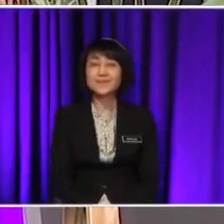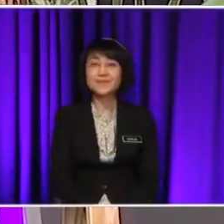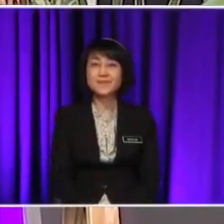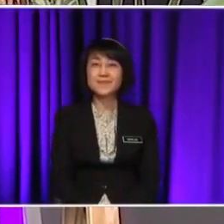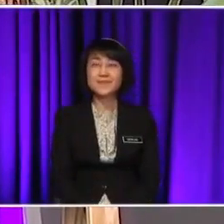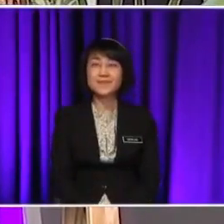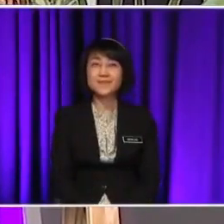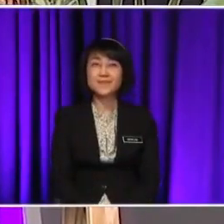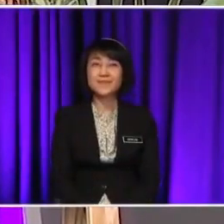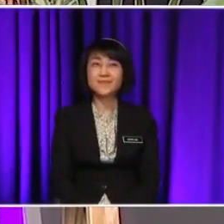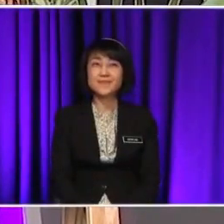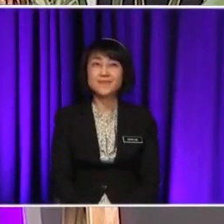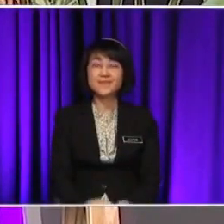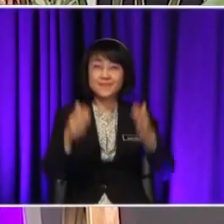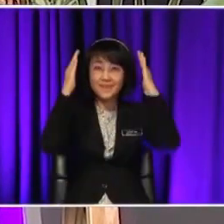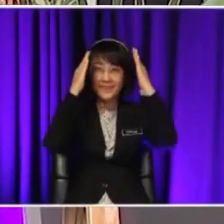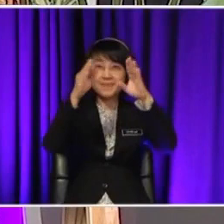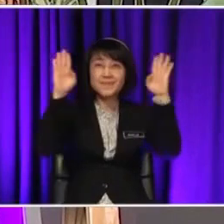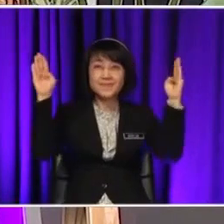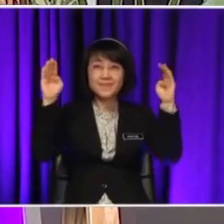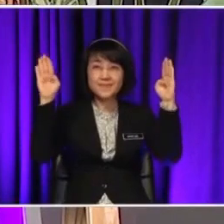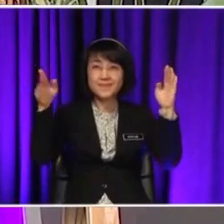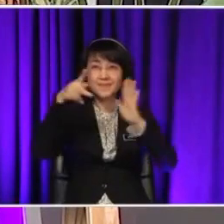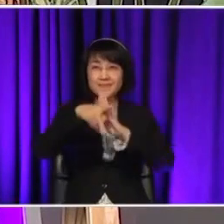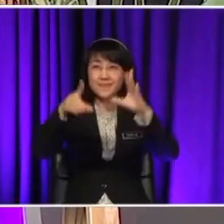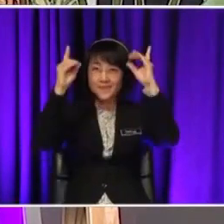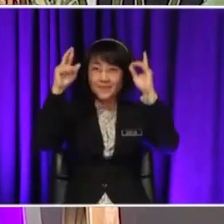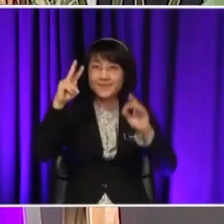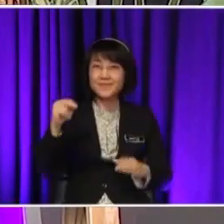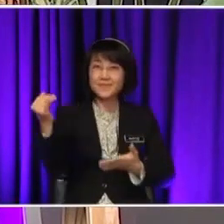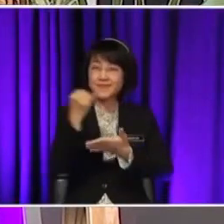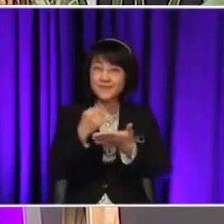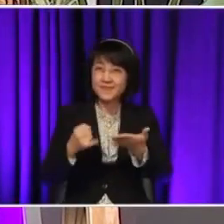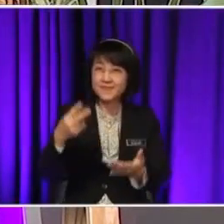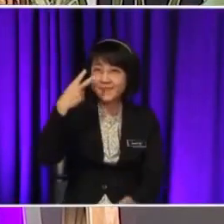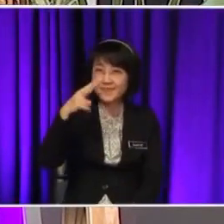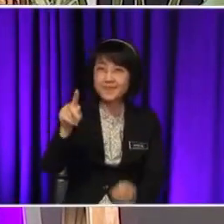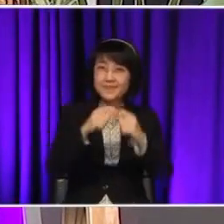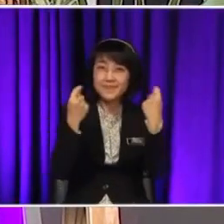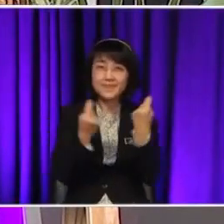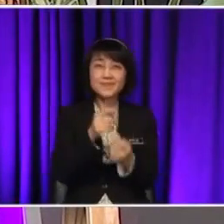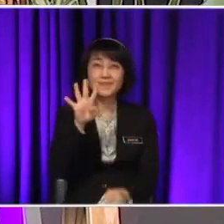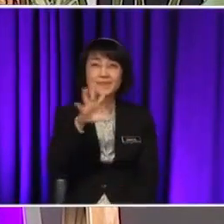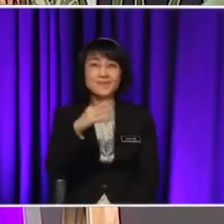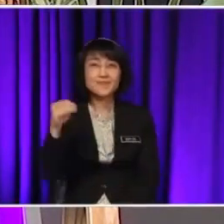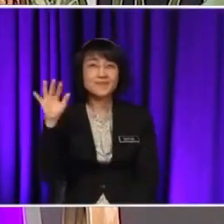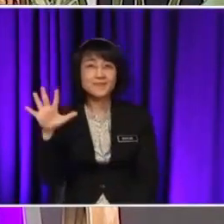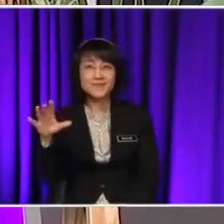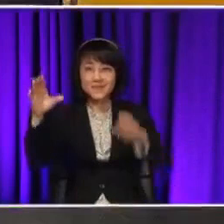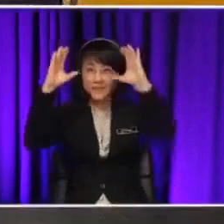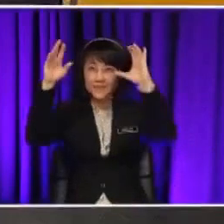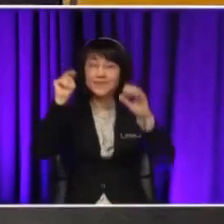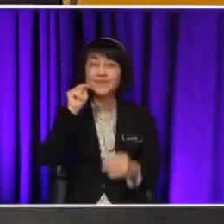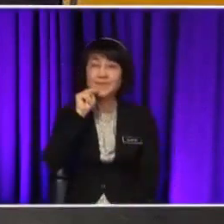memfokuskan tentang subjek pendidikan seni visual tingkatan 4 dan juga 5. Baik, Cikgu Nadia,